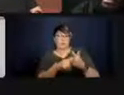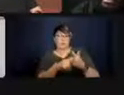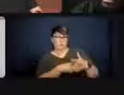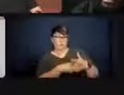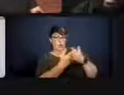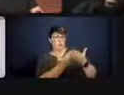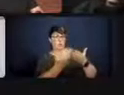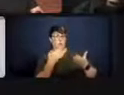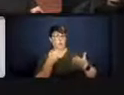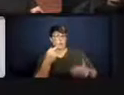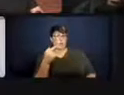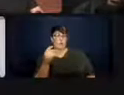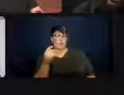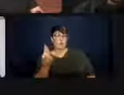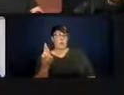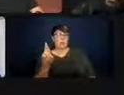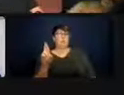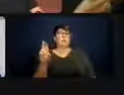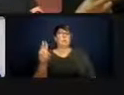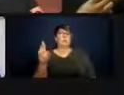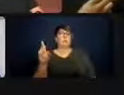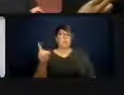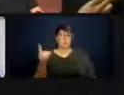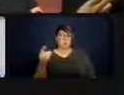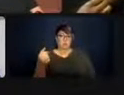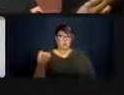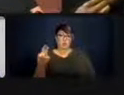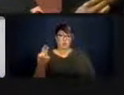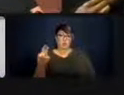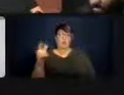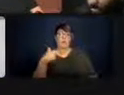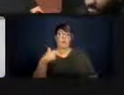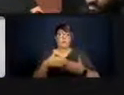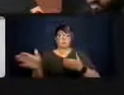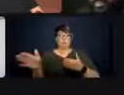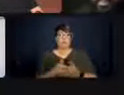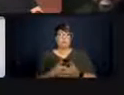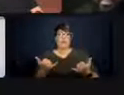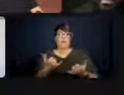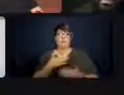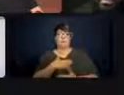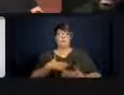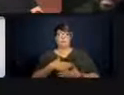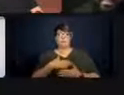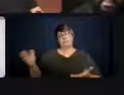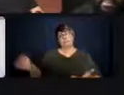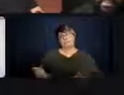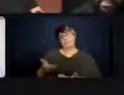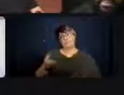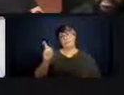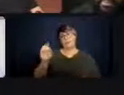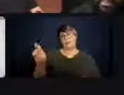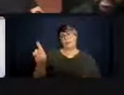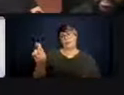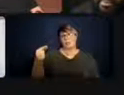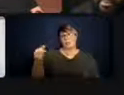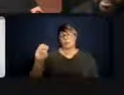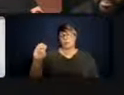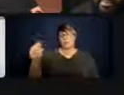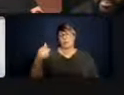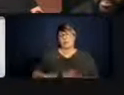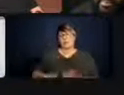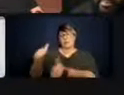وأود أن أشكر السيدة غرينوالد. والآن أود أن أعطي الكلمة للسيد